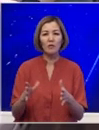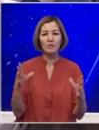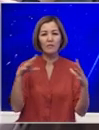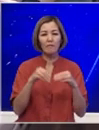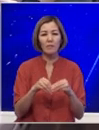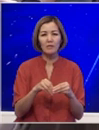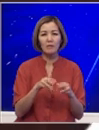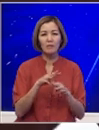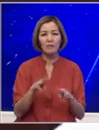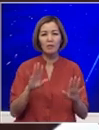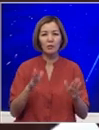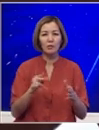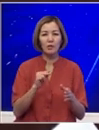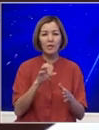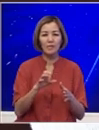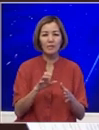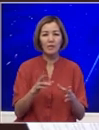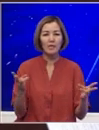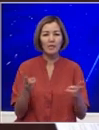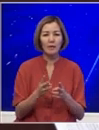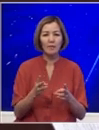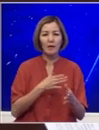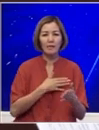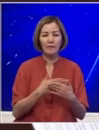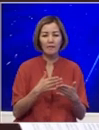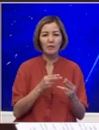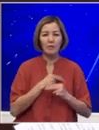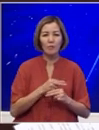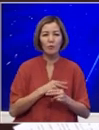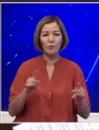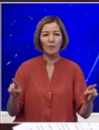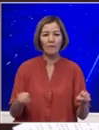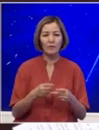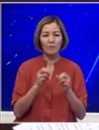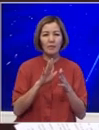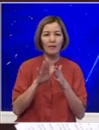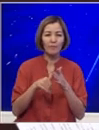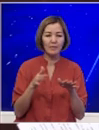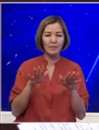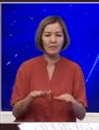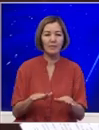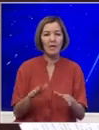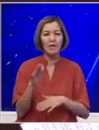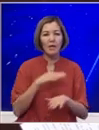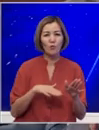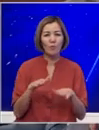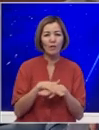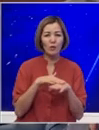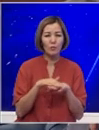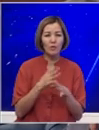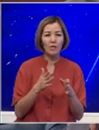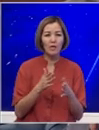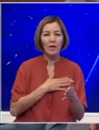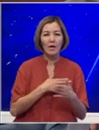с Министерством по чрезвычайным ситуациям необходимо активизировать работу по восстановлению безопасных мест для купания людей. Более того, надо